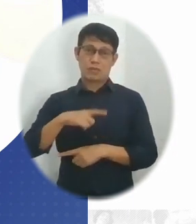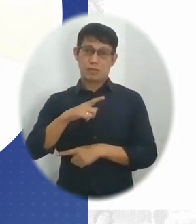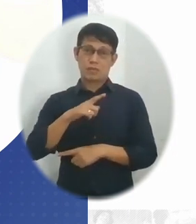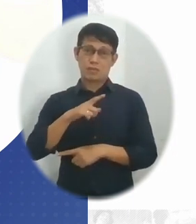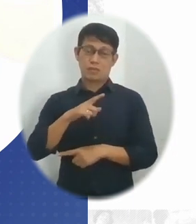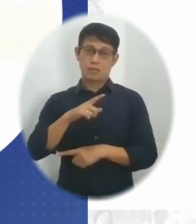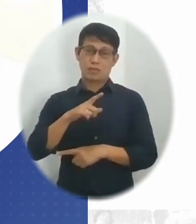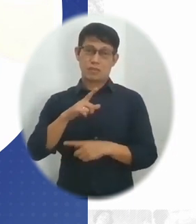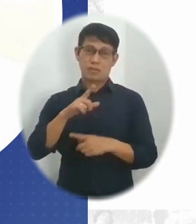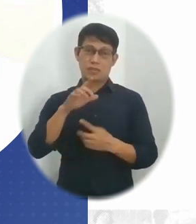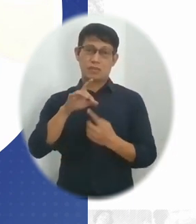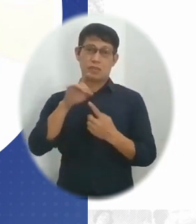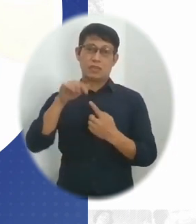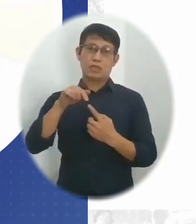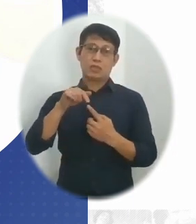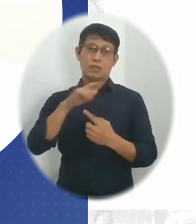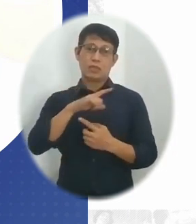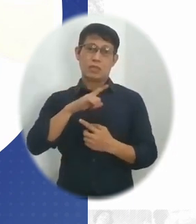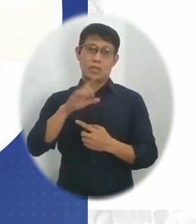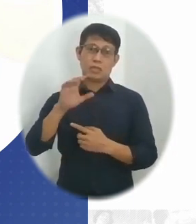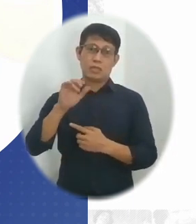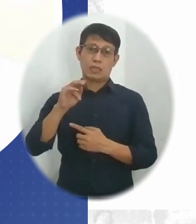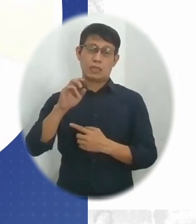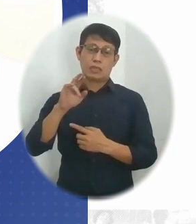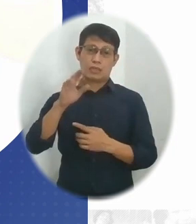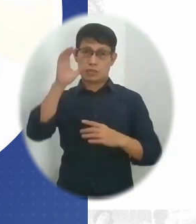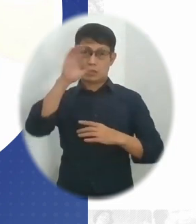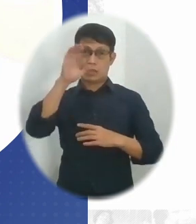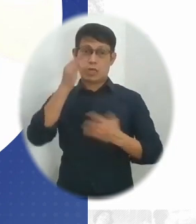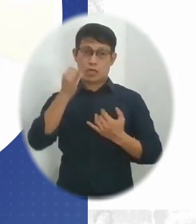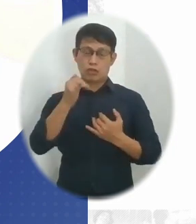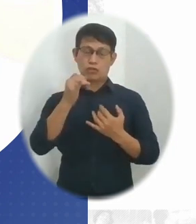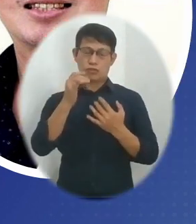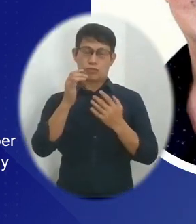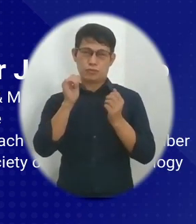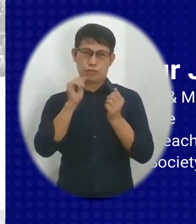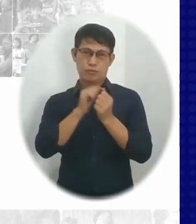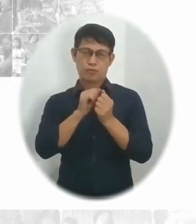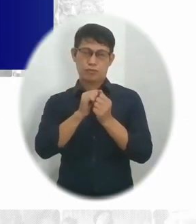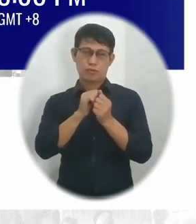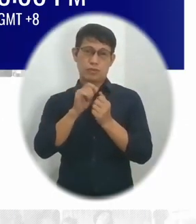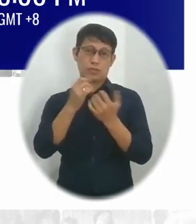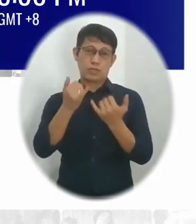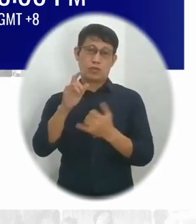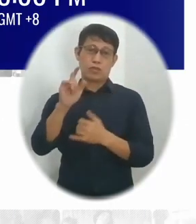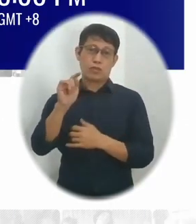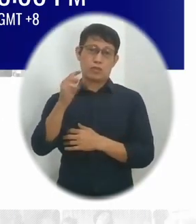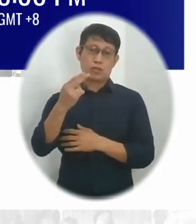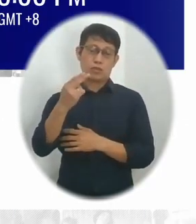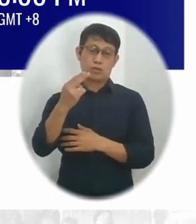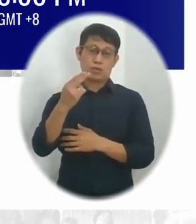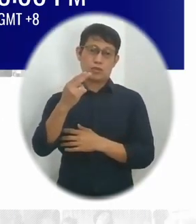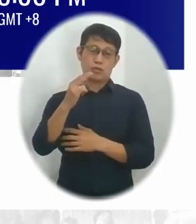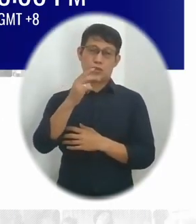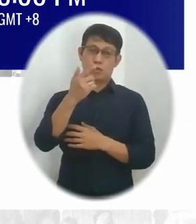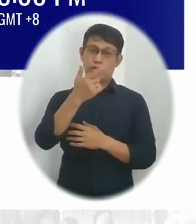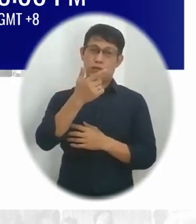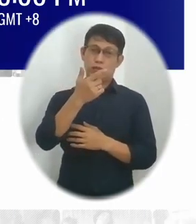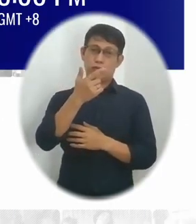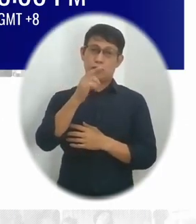baga, lalong-lalo na sa peligro ng lung cancer. Samahan ninyo kami sa darating na